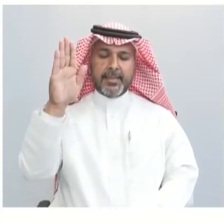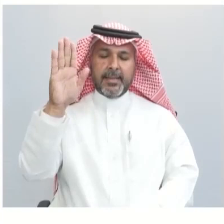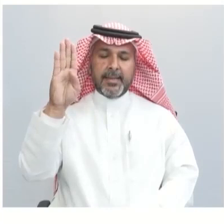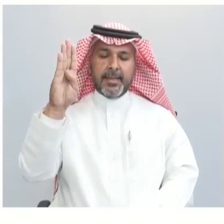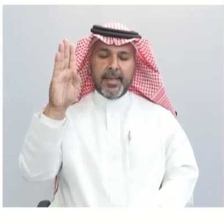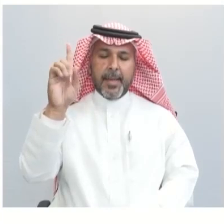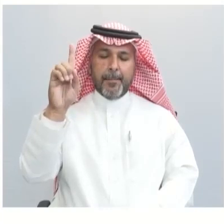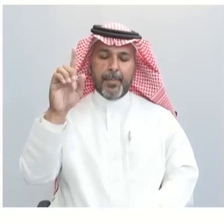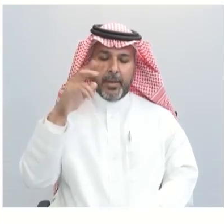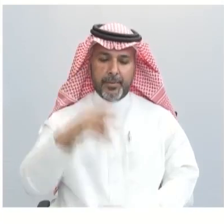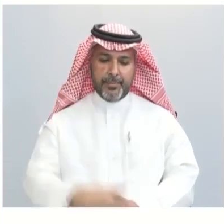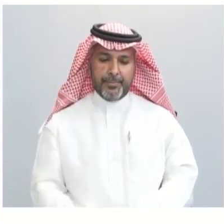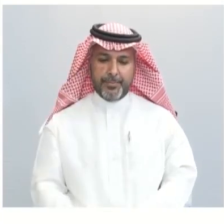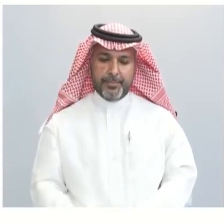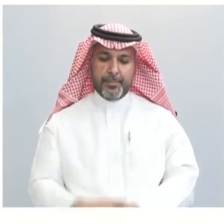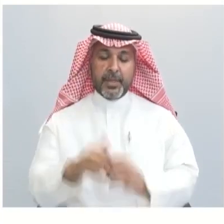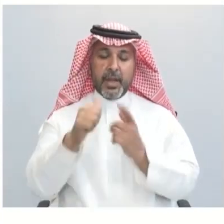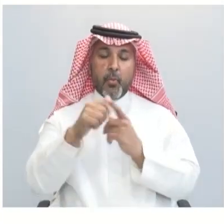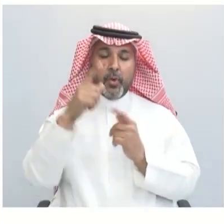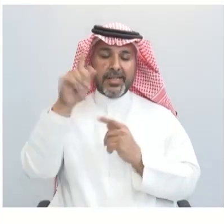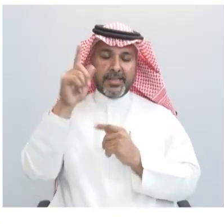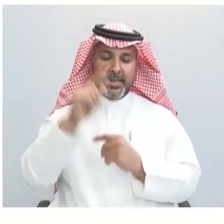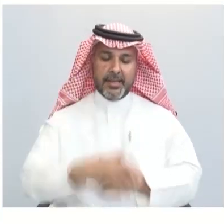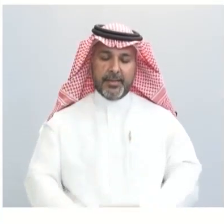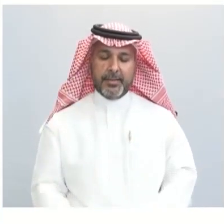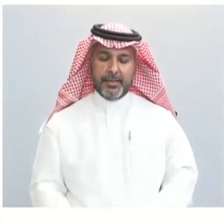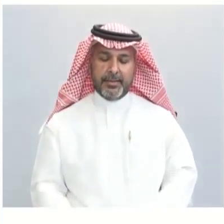بعد ذلك نختار رسائل إخبارية،